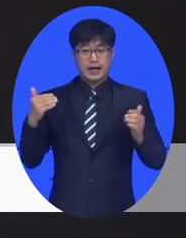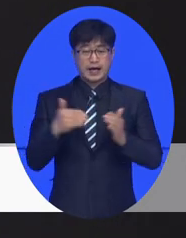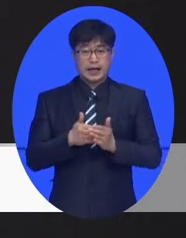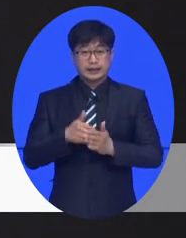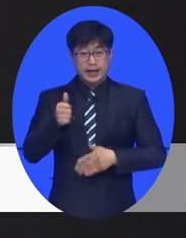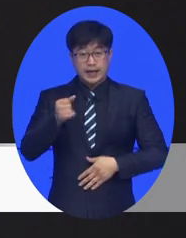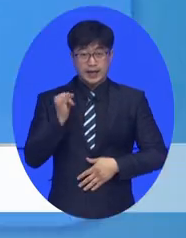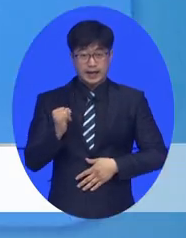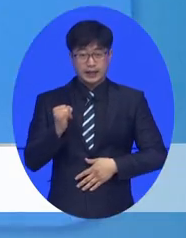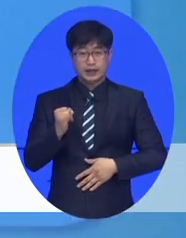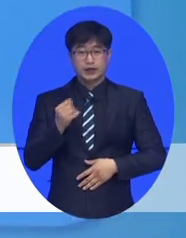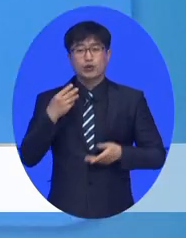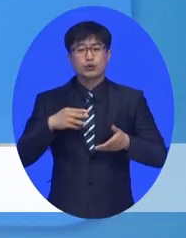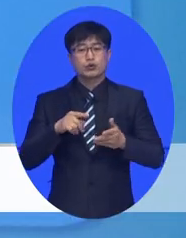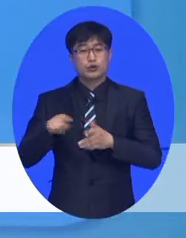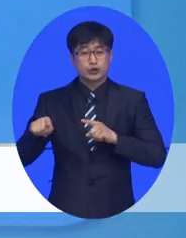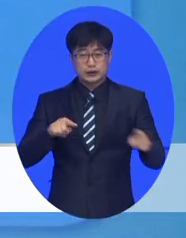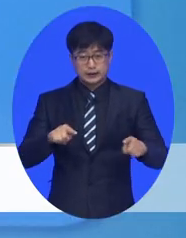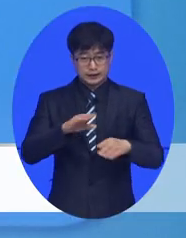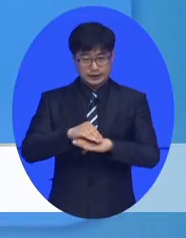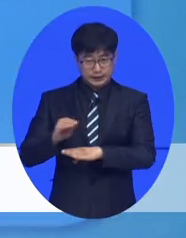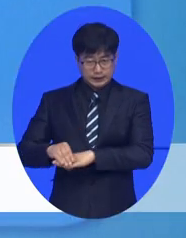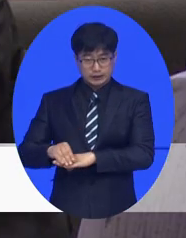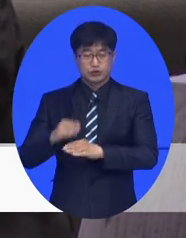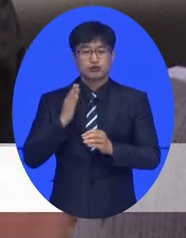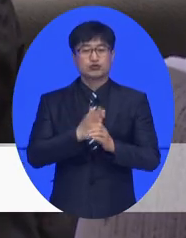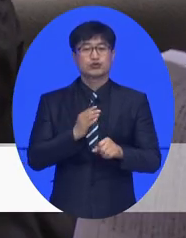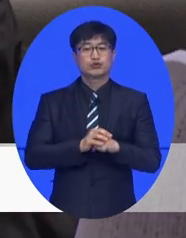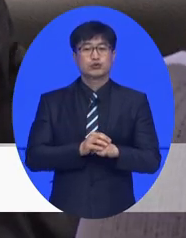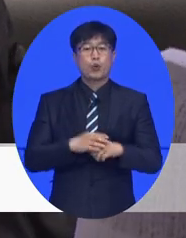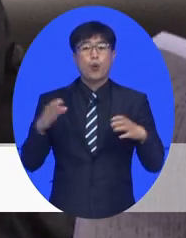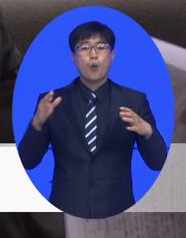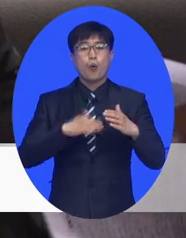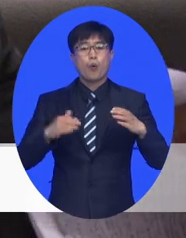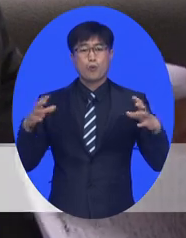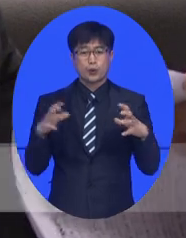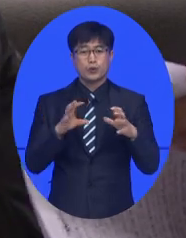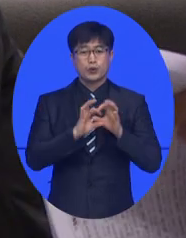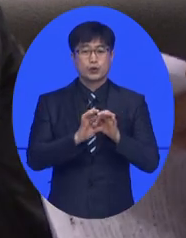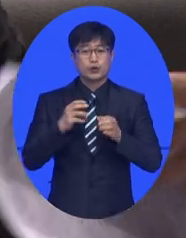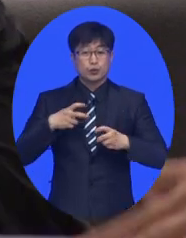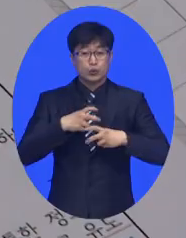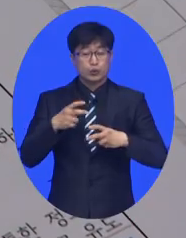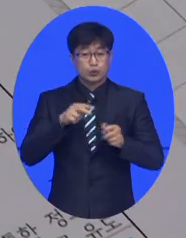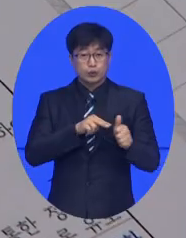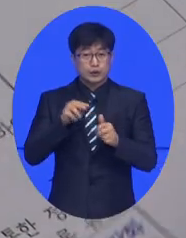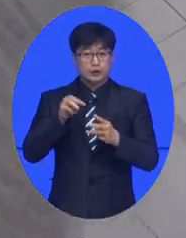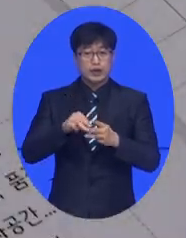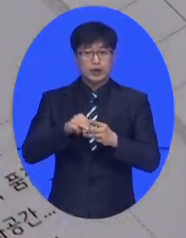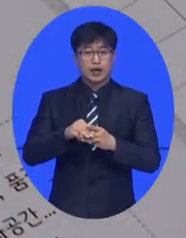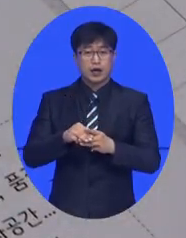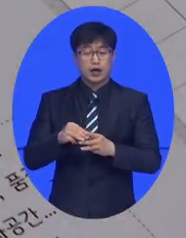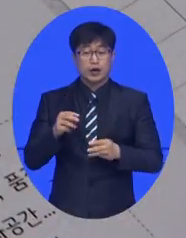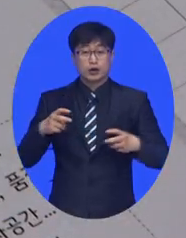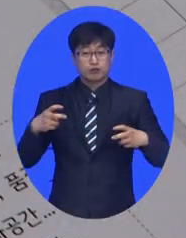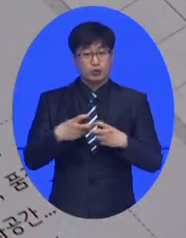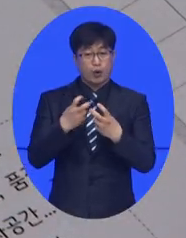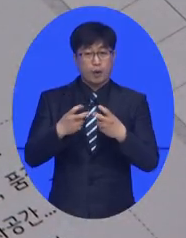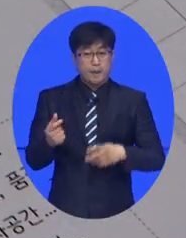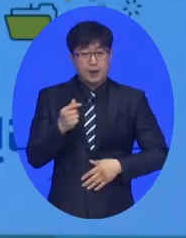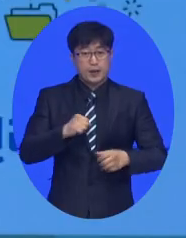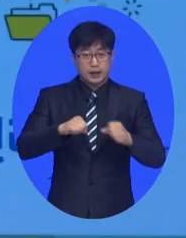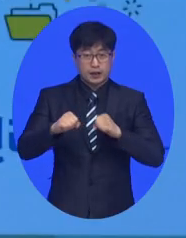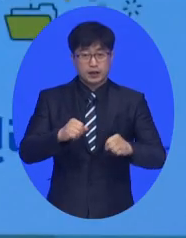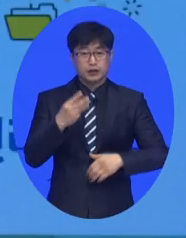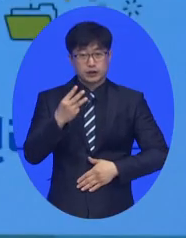생성형 인공지능을 도정에 조금씩 녹여내고 있습니다. 공모를 통해선 경기도 교통정보센터의 교통사고 신속 대응을 포함